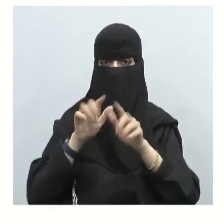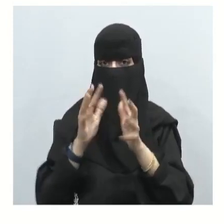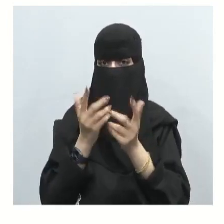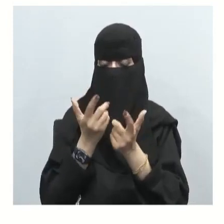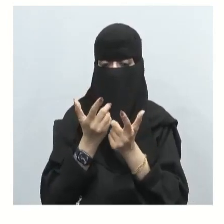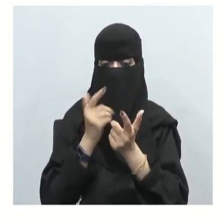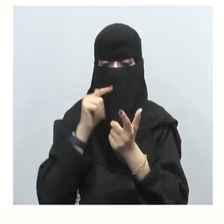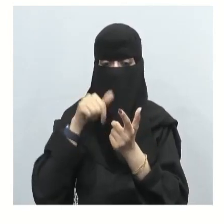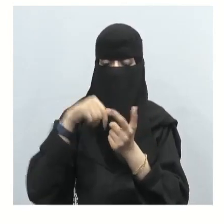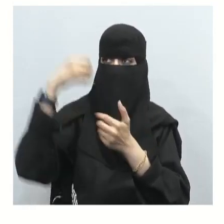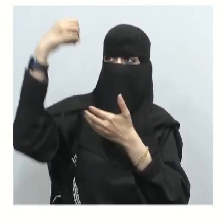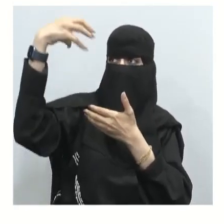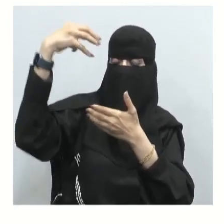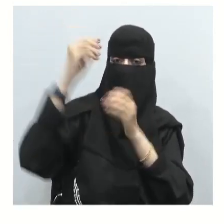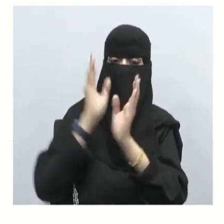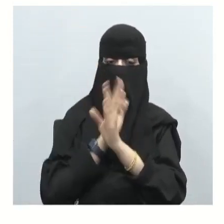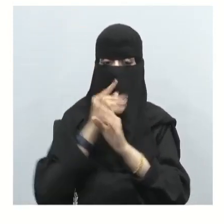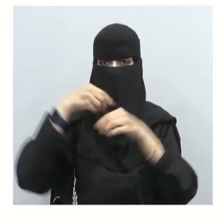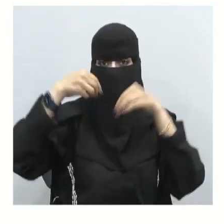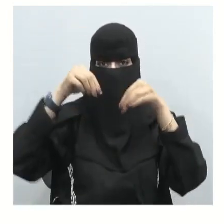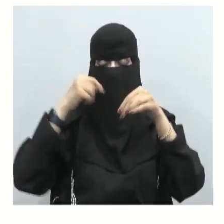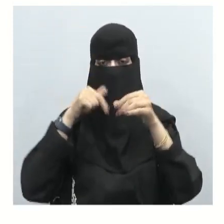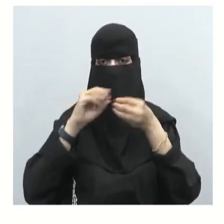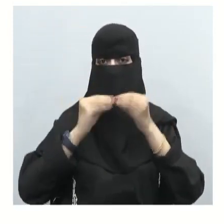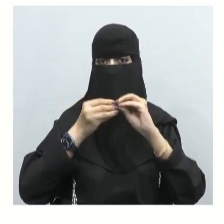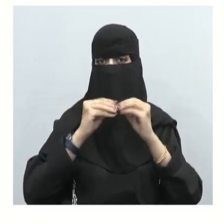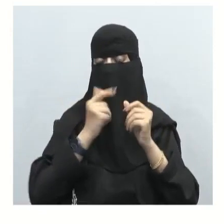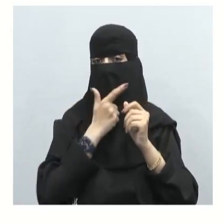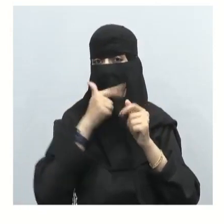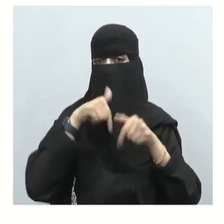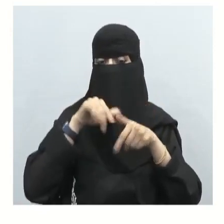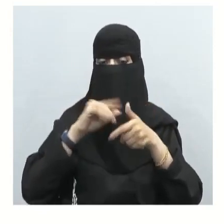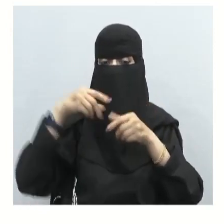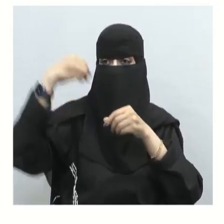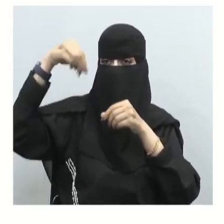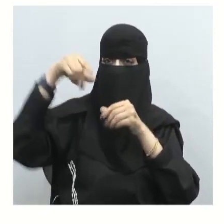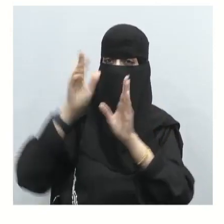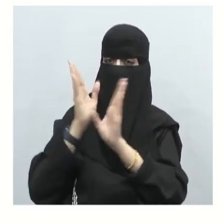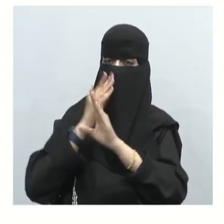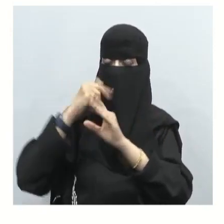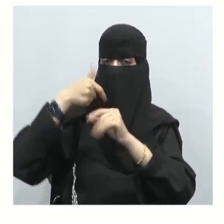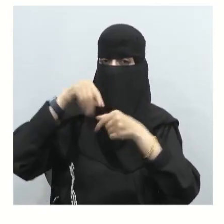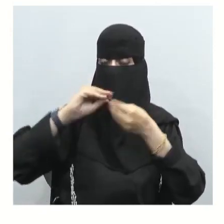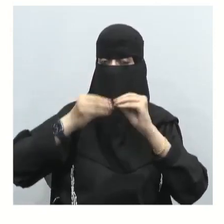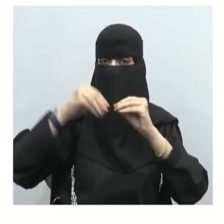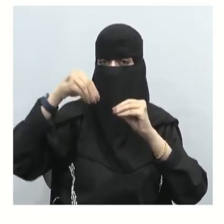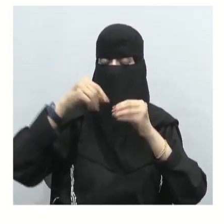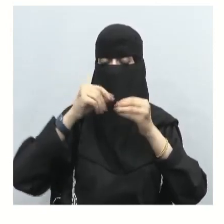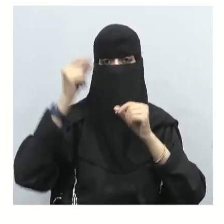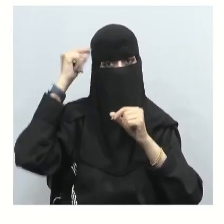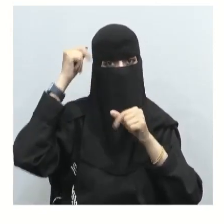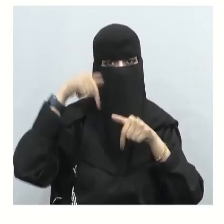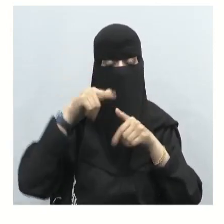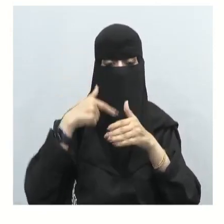كيف يقارن الضوء المنعكس عن الورقه البيضاء بالضوء المنعكس عن الورق السوداء بدلاله الضوء